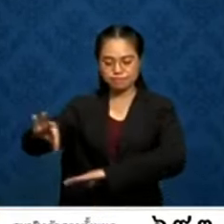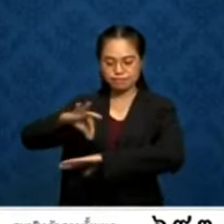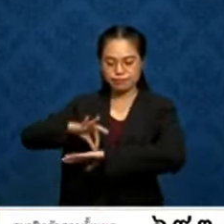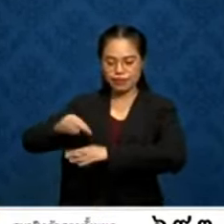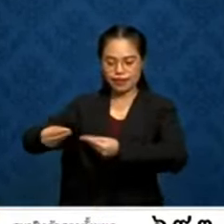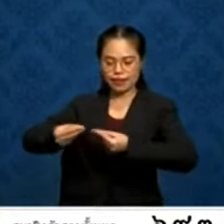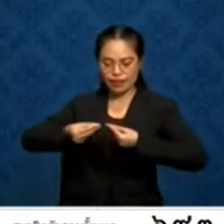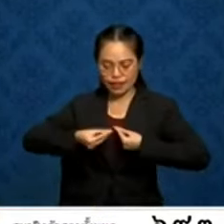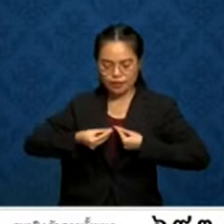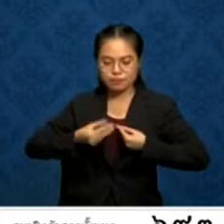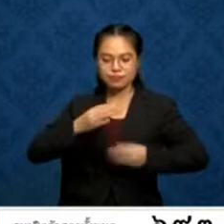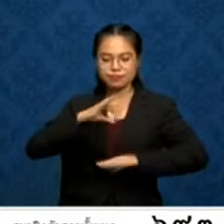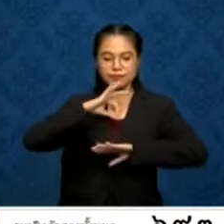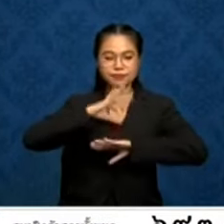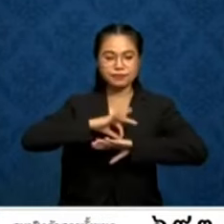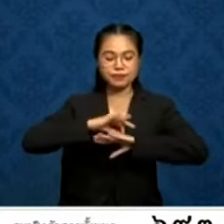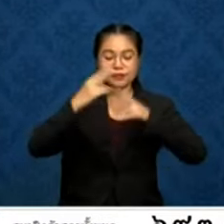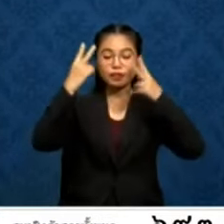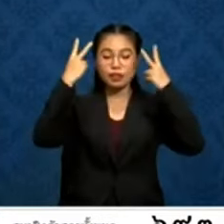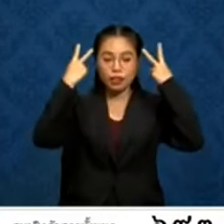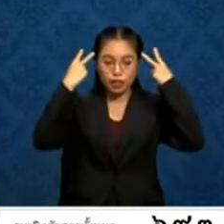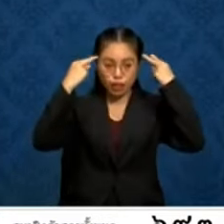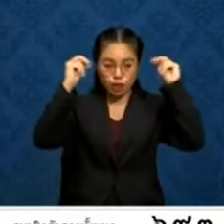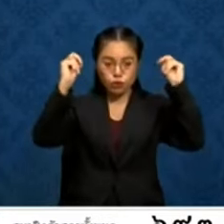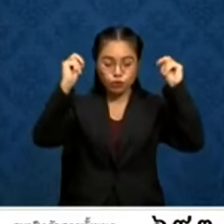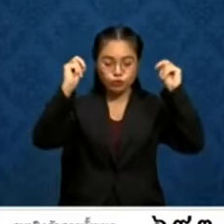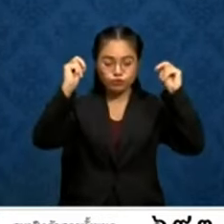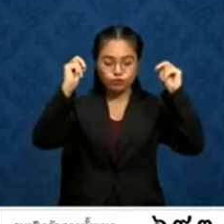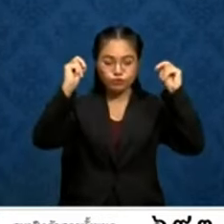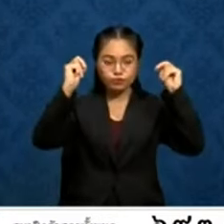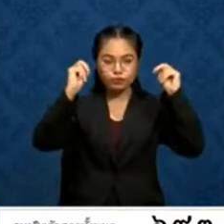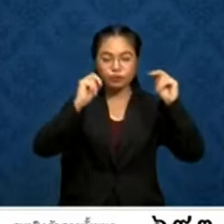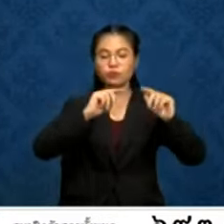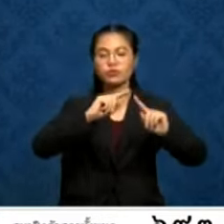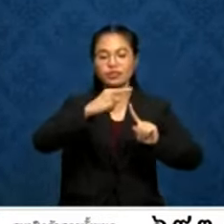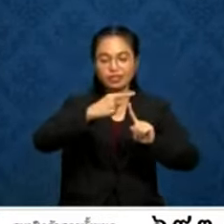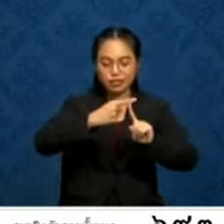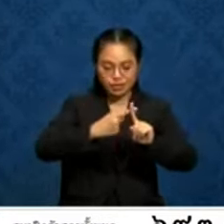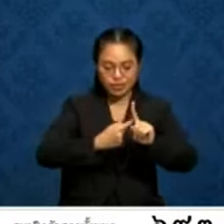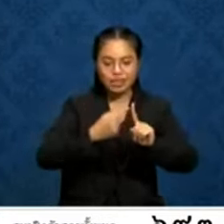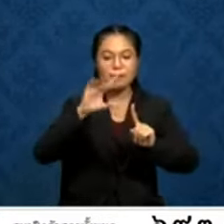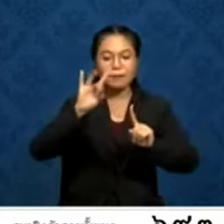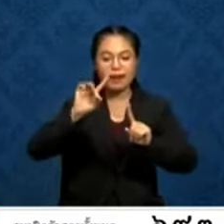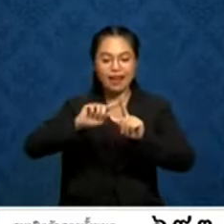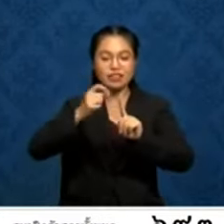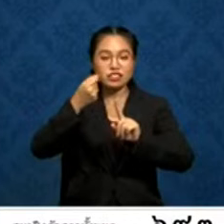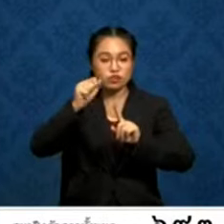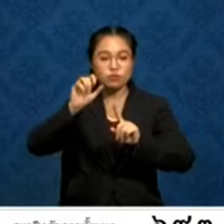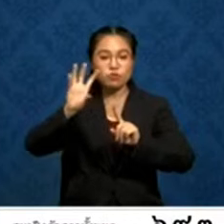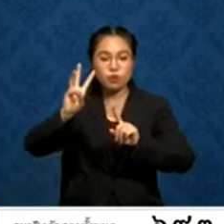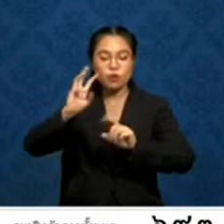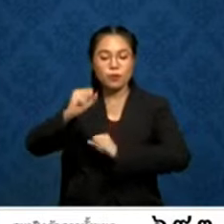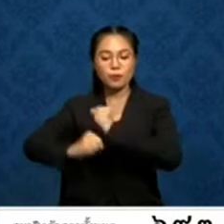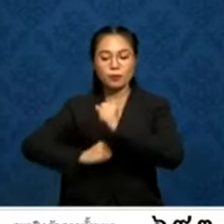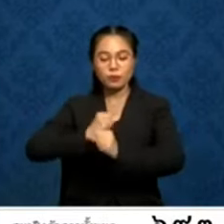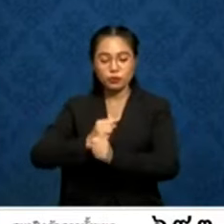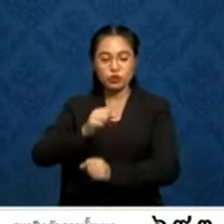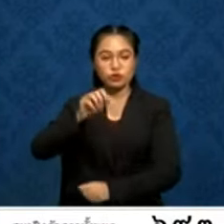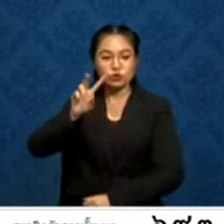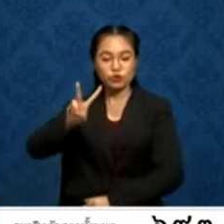ำแหน่งนายกรัฐมนตรีเมื่อวันที่16สิงหาคมพุทธศักราช